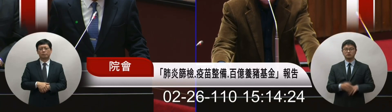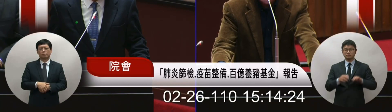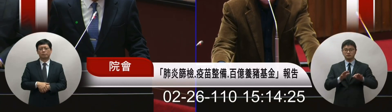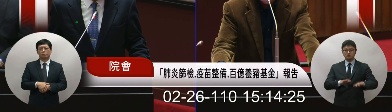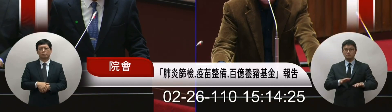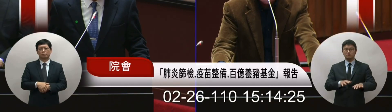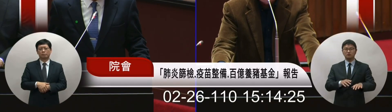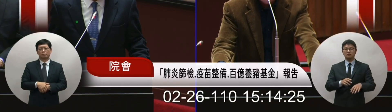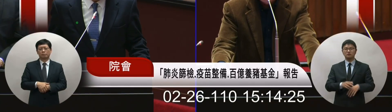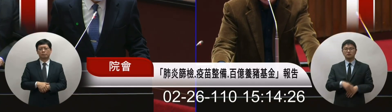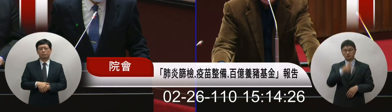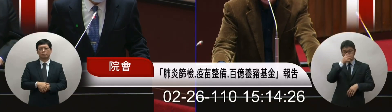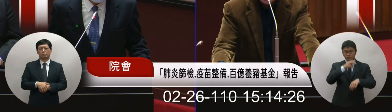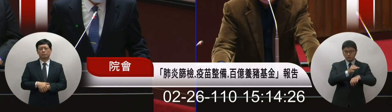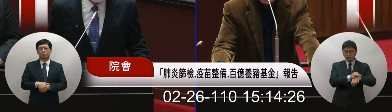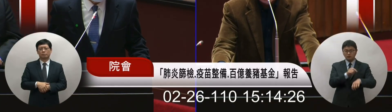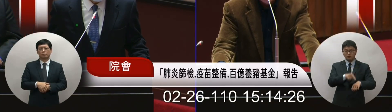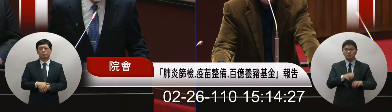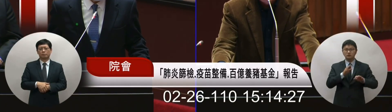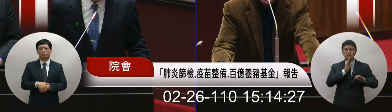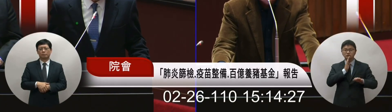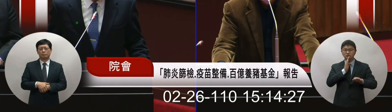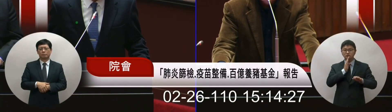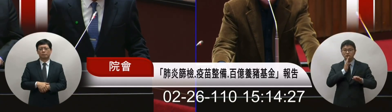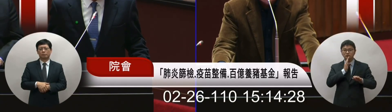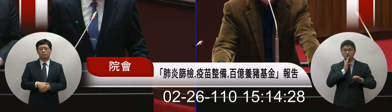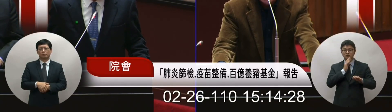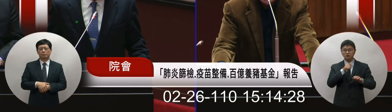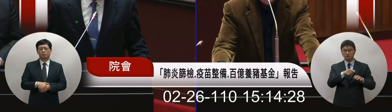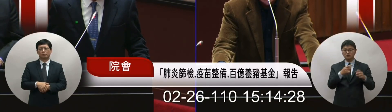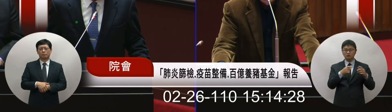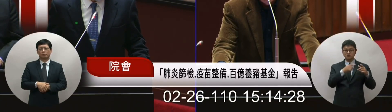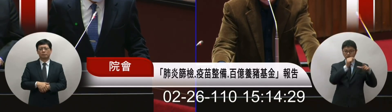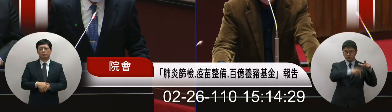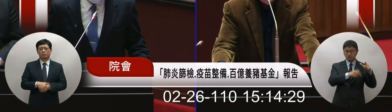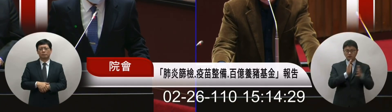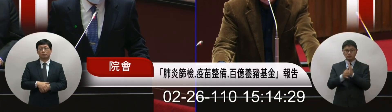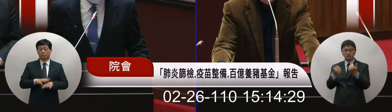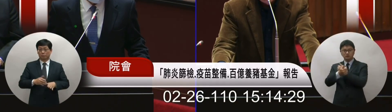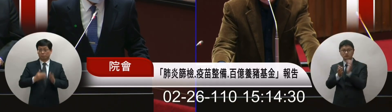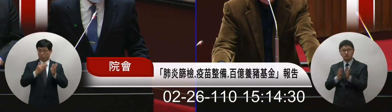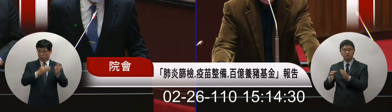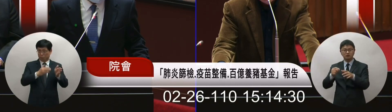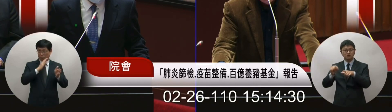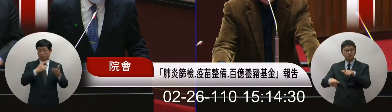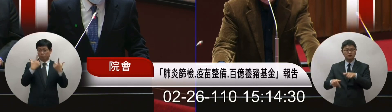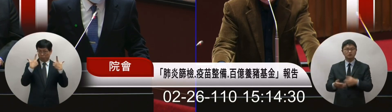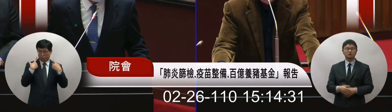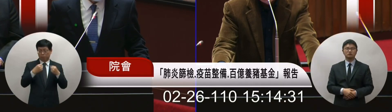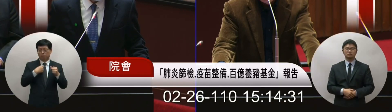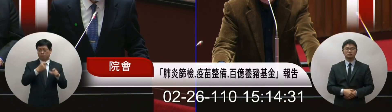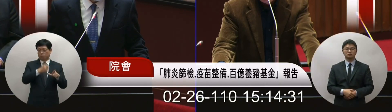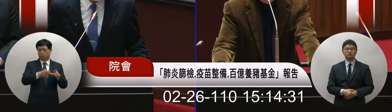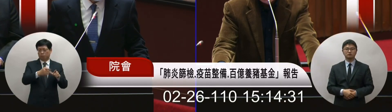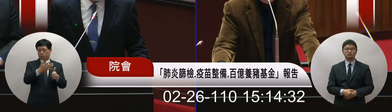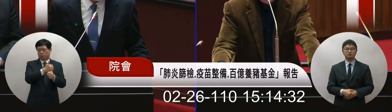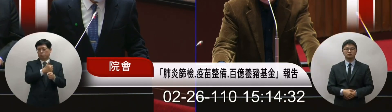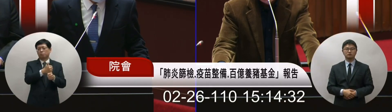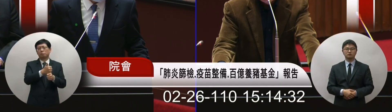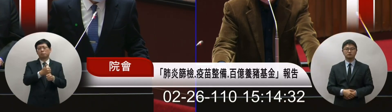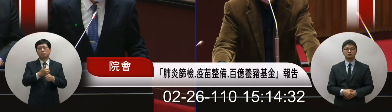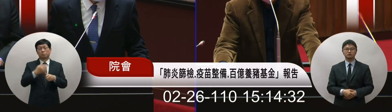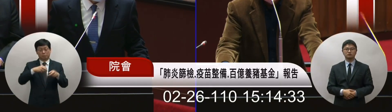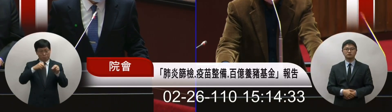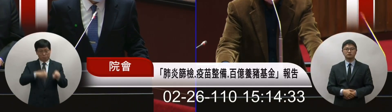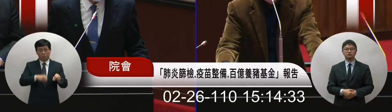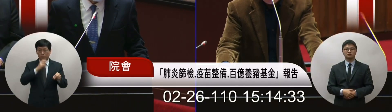是跟直接原厂公司还是代理商？ 我们现在还是跟那个原厂，因为原来的合